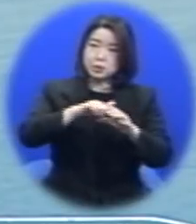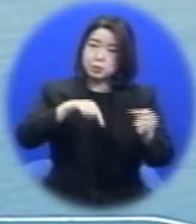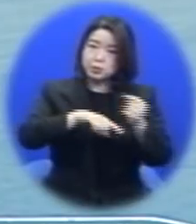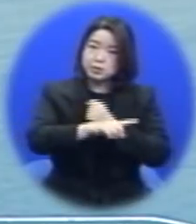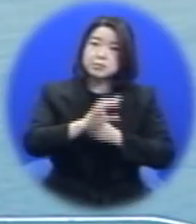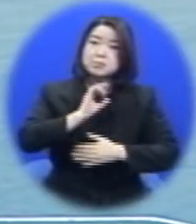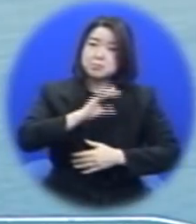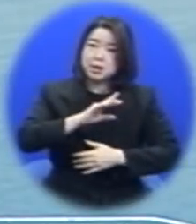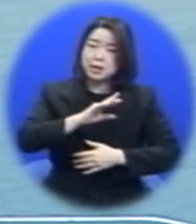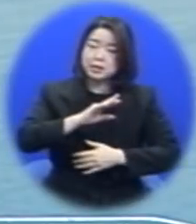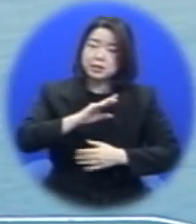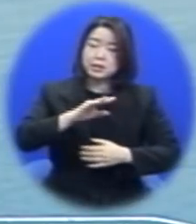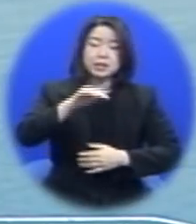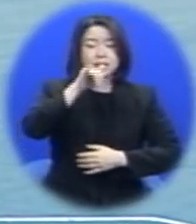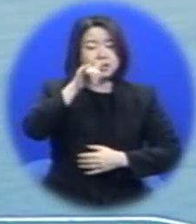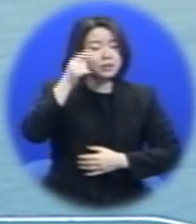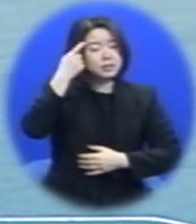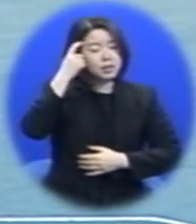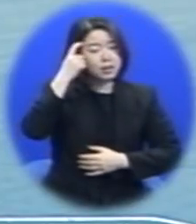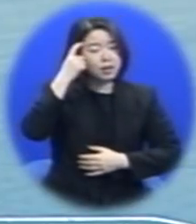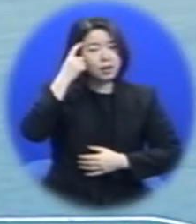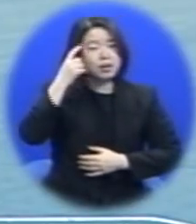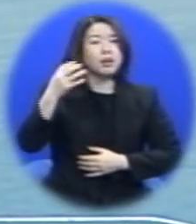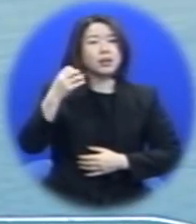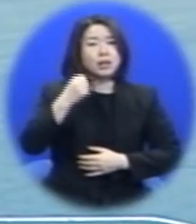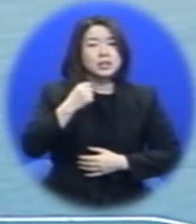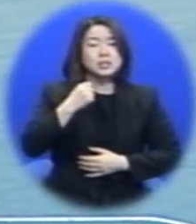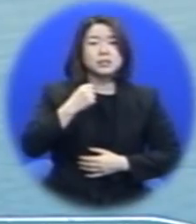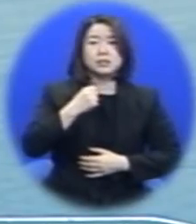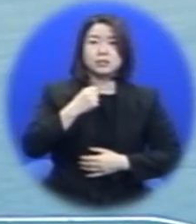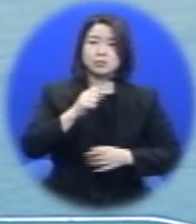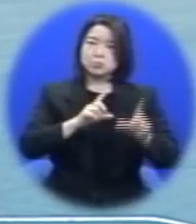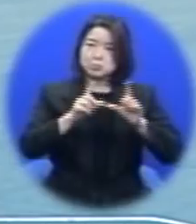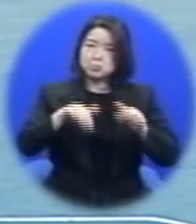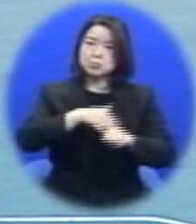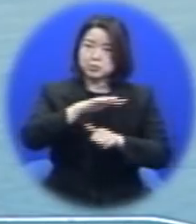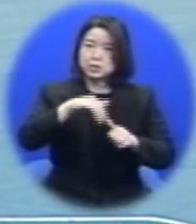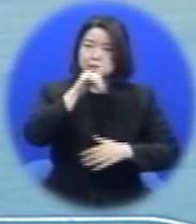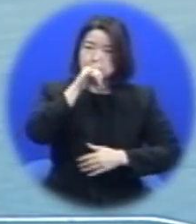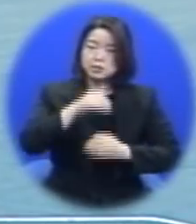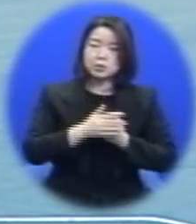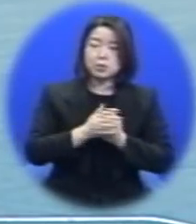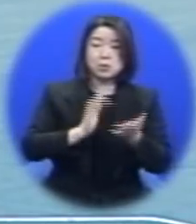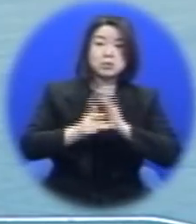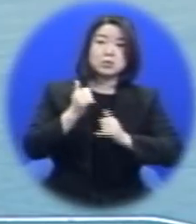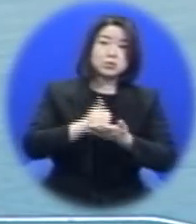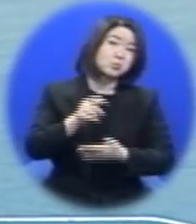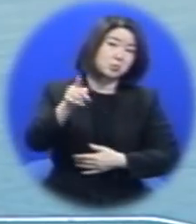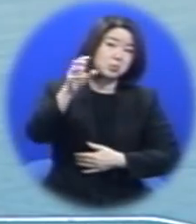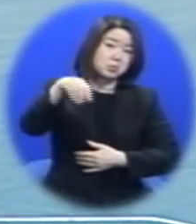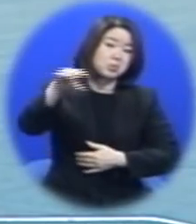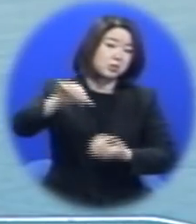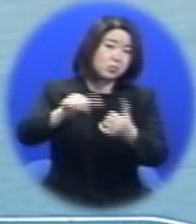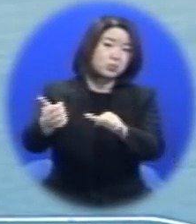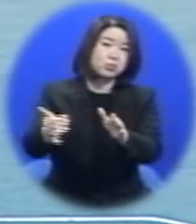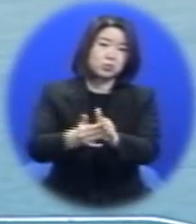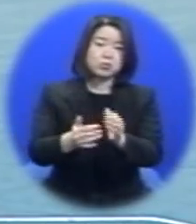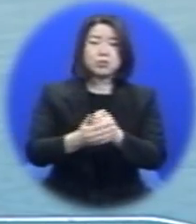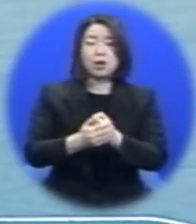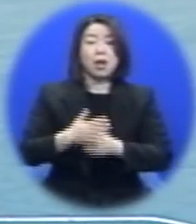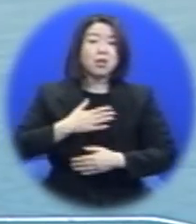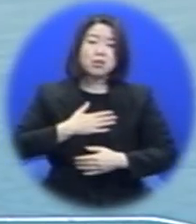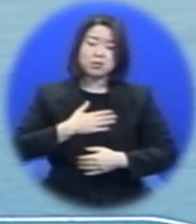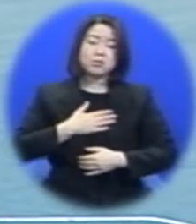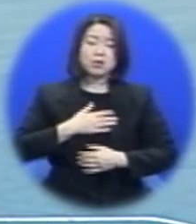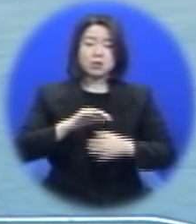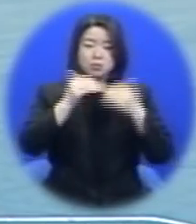그런 의미로 받아들이는 경향이 있습니다. 예수님이 저기서 죽으셨고 그래서 내 모든